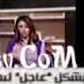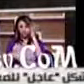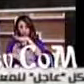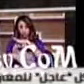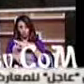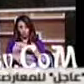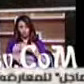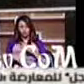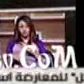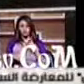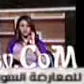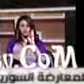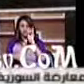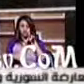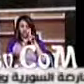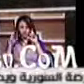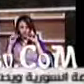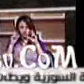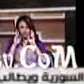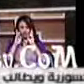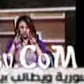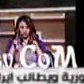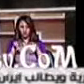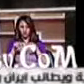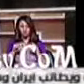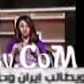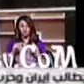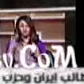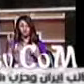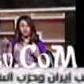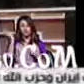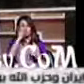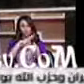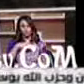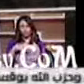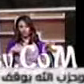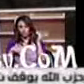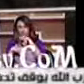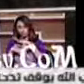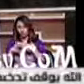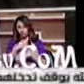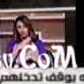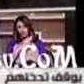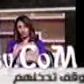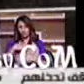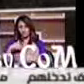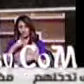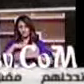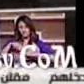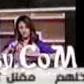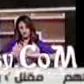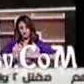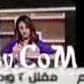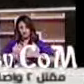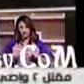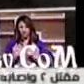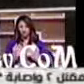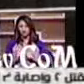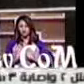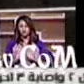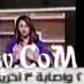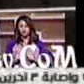بتتكلم معانا بنتابع دي طبعا مشاهد مسجله لمدار داخل قاعه المحكمه في اثناء وقائع